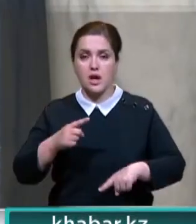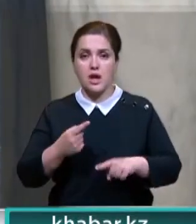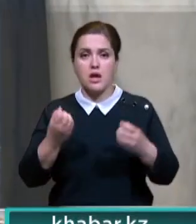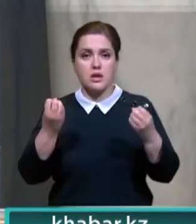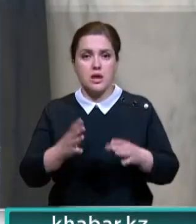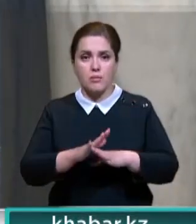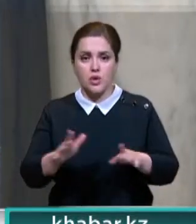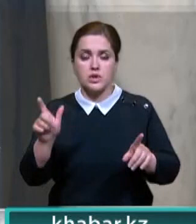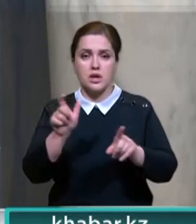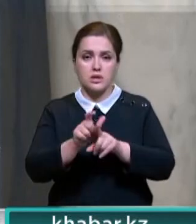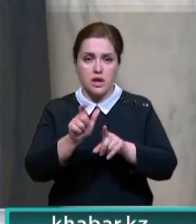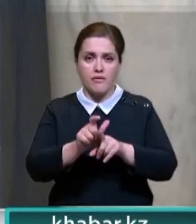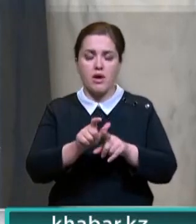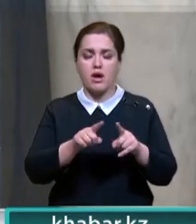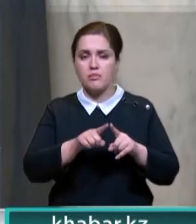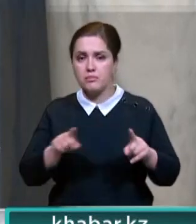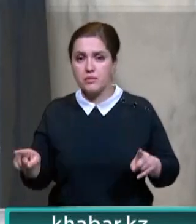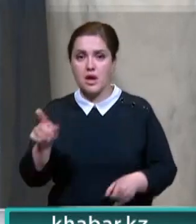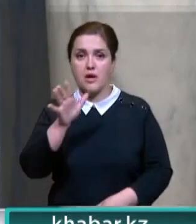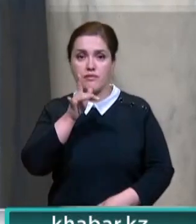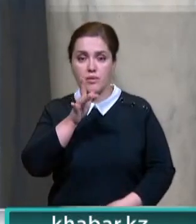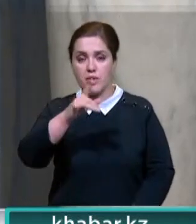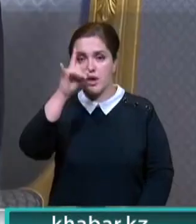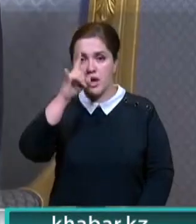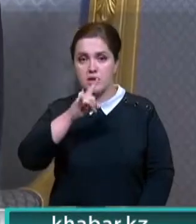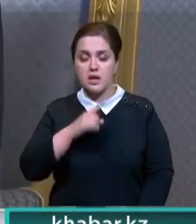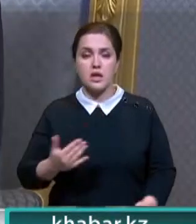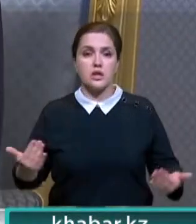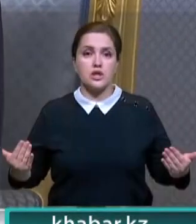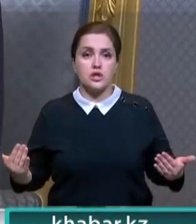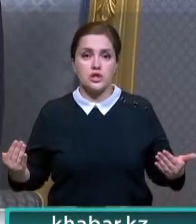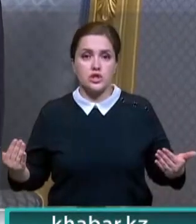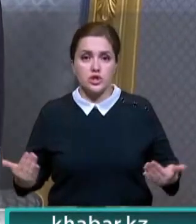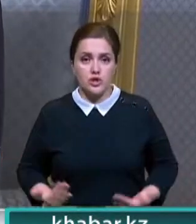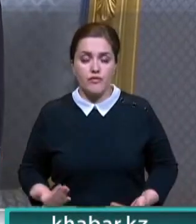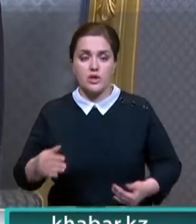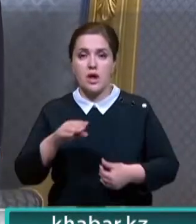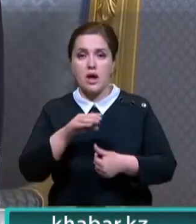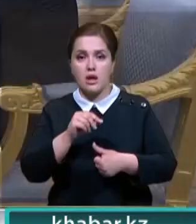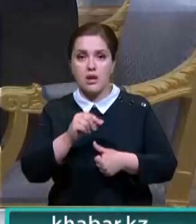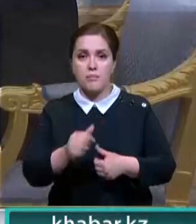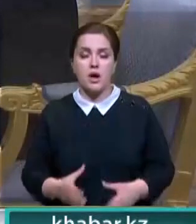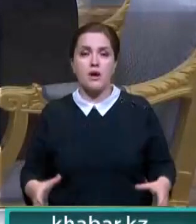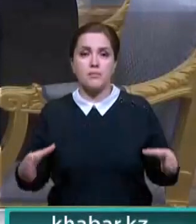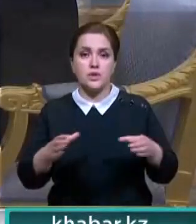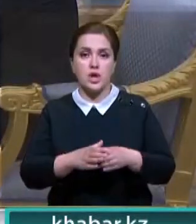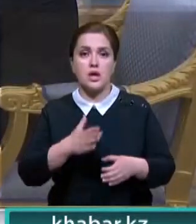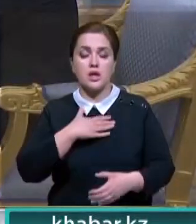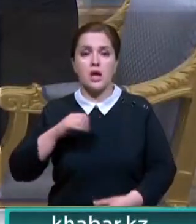слова, потому что многие-многие годы здесь, в Казахстане, живут армяне, армянская община. Наша